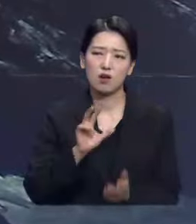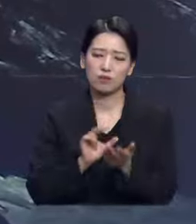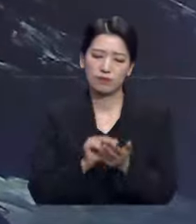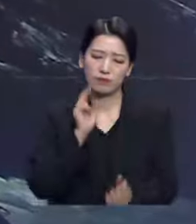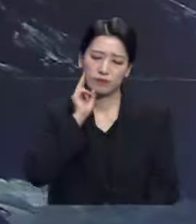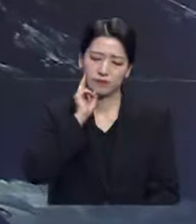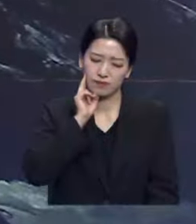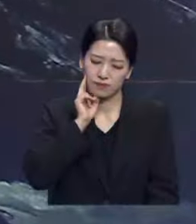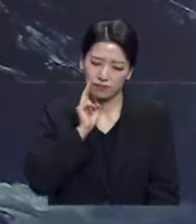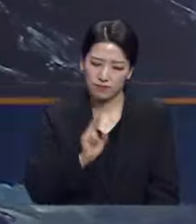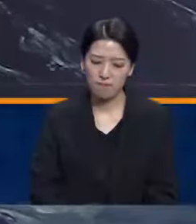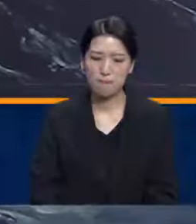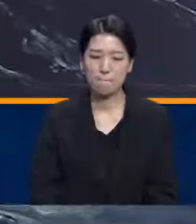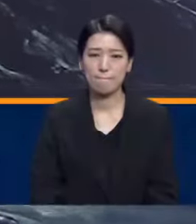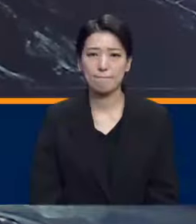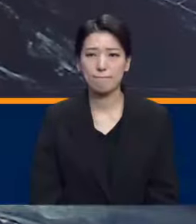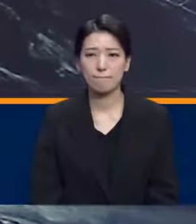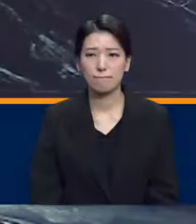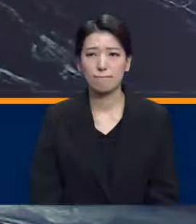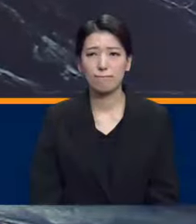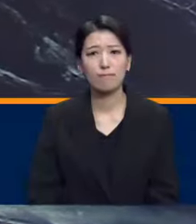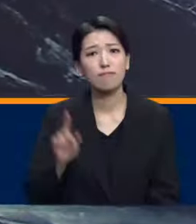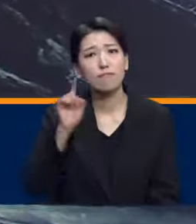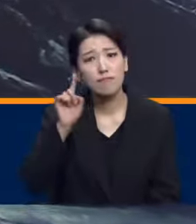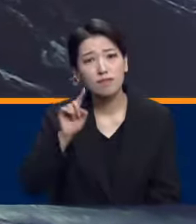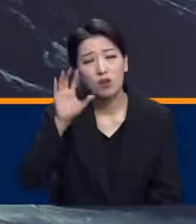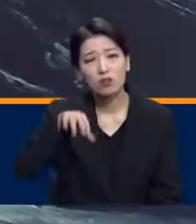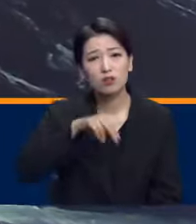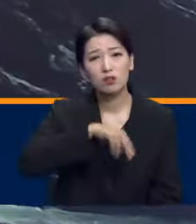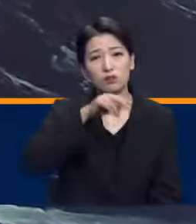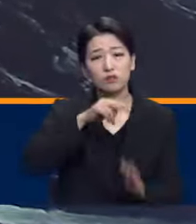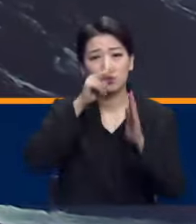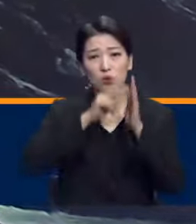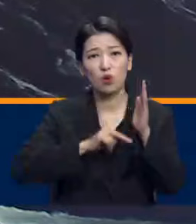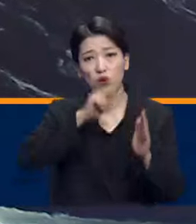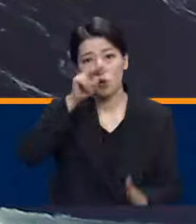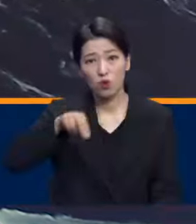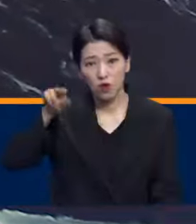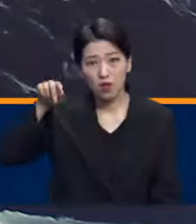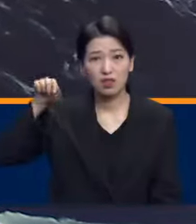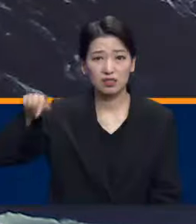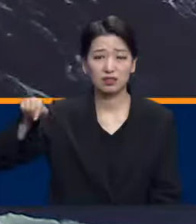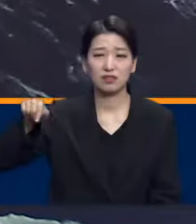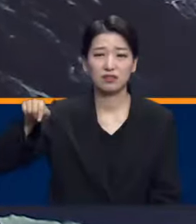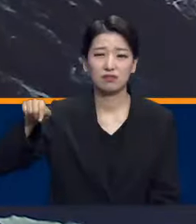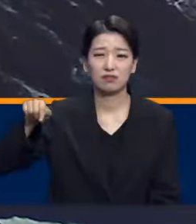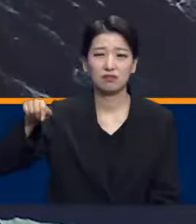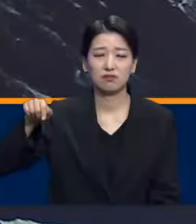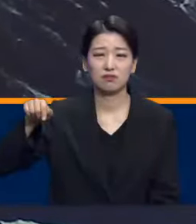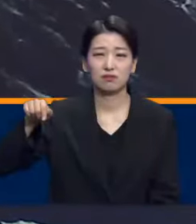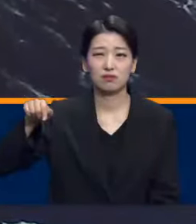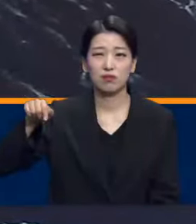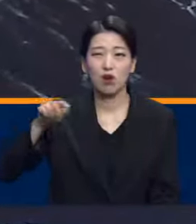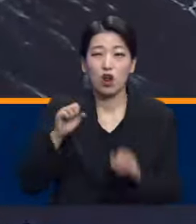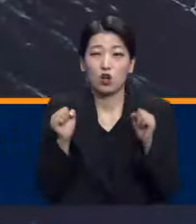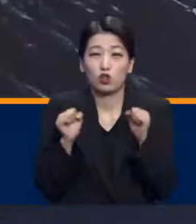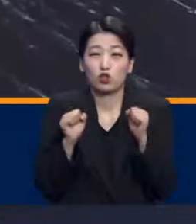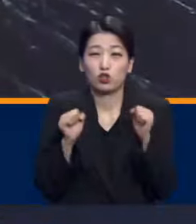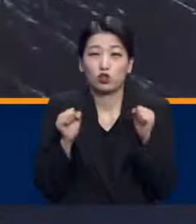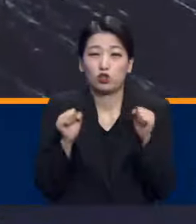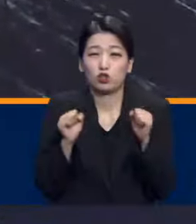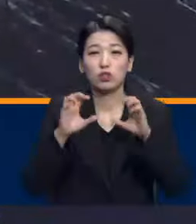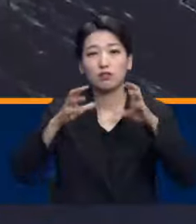오늘의 사진 한 장입니다. 여기가 어디냐? 여기가 노르웨이의 스발바르 지역이라고 해요. 그러니까 기본적으로 노르웨이 자체도 추운